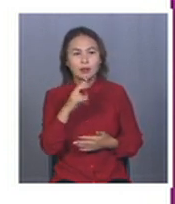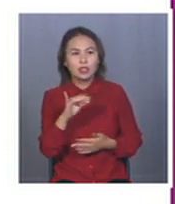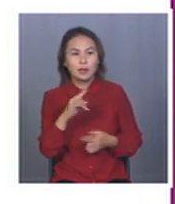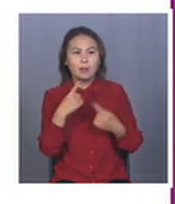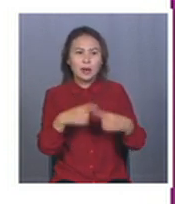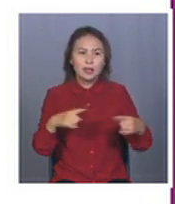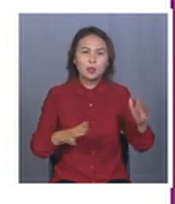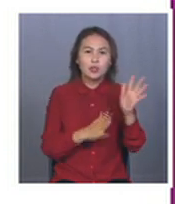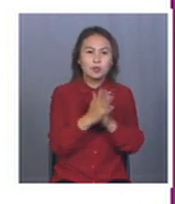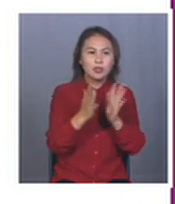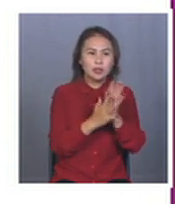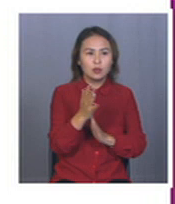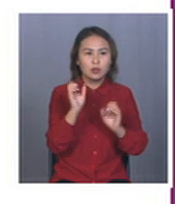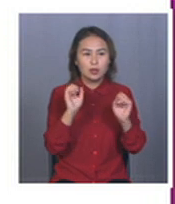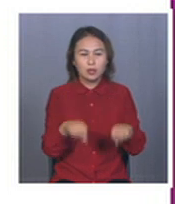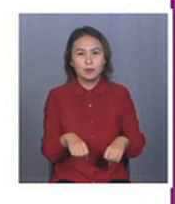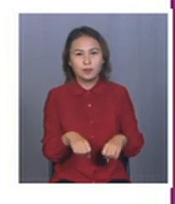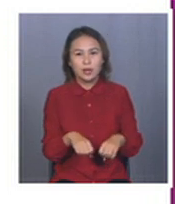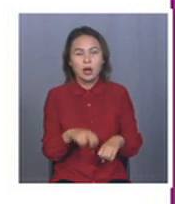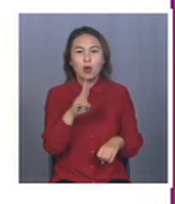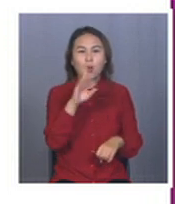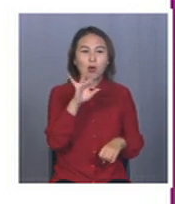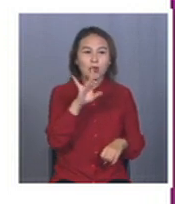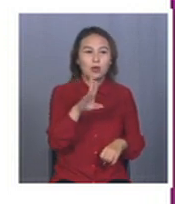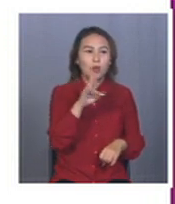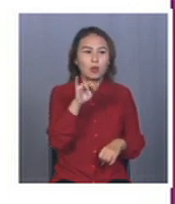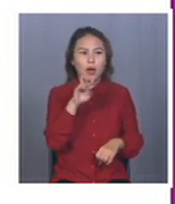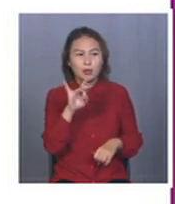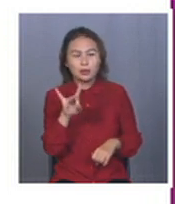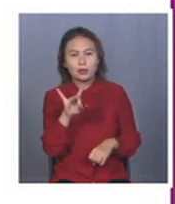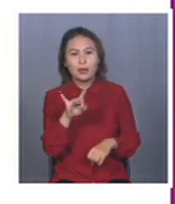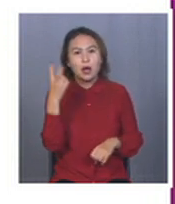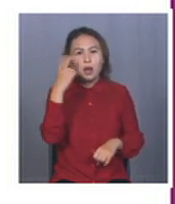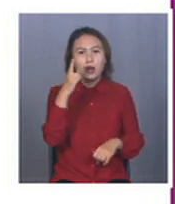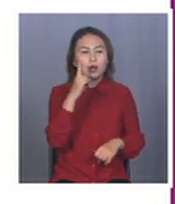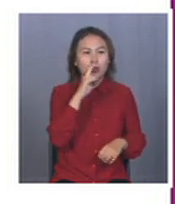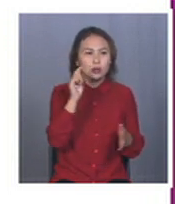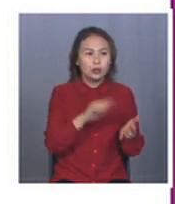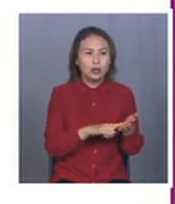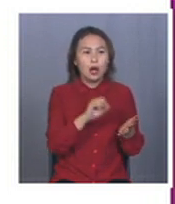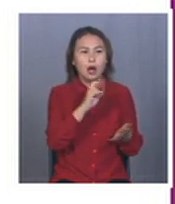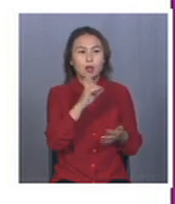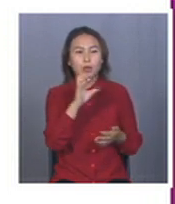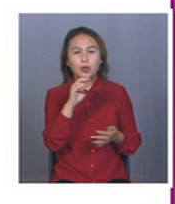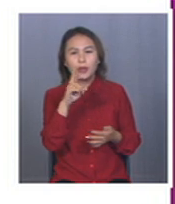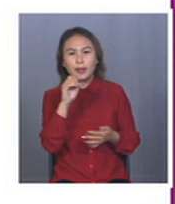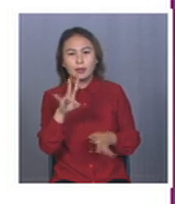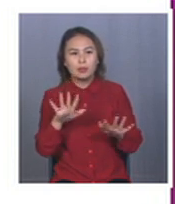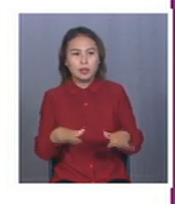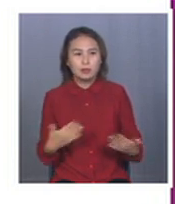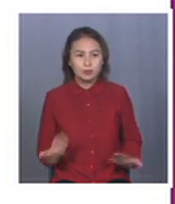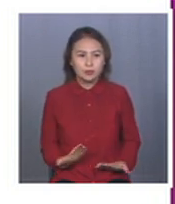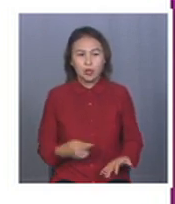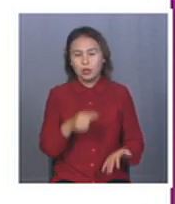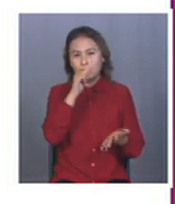басқа өсімдіктер өседі. Қорықта құлан, қара құйрық, ақбөкен мекендейді.